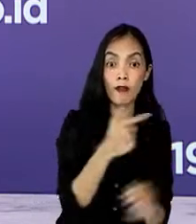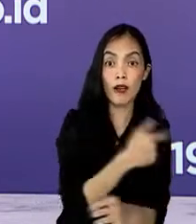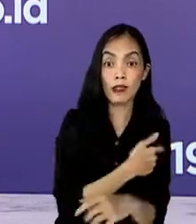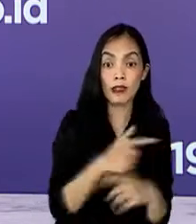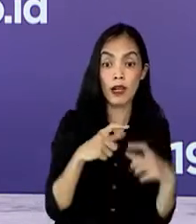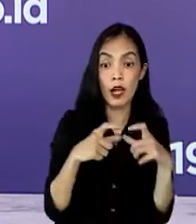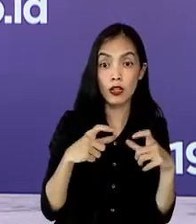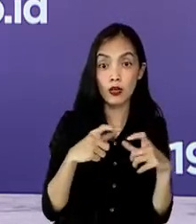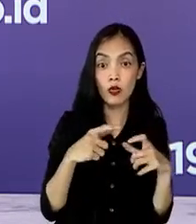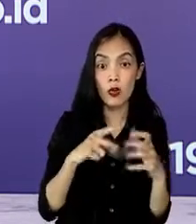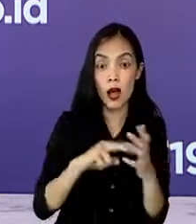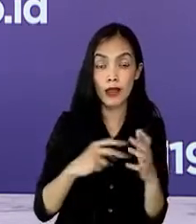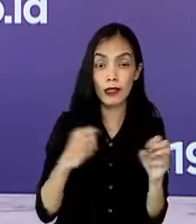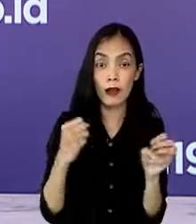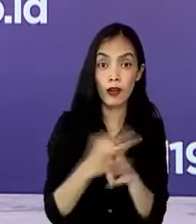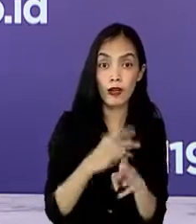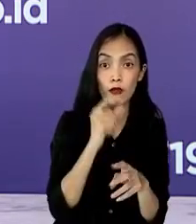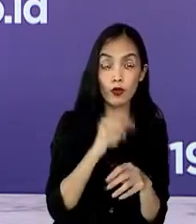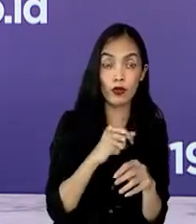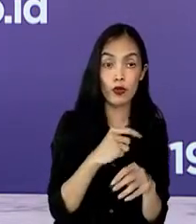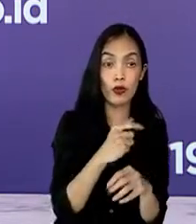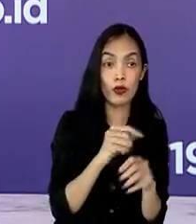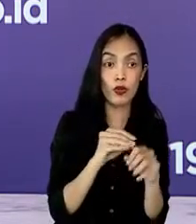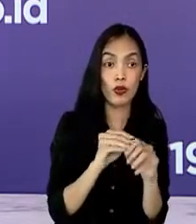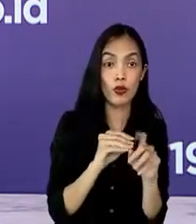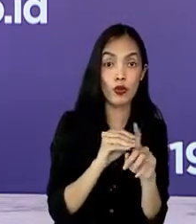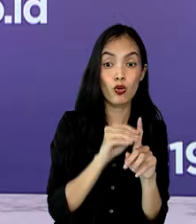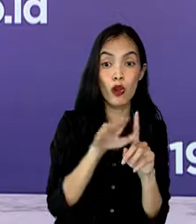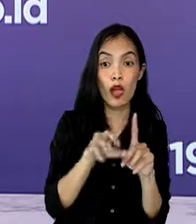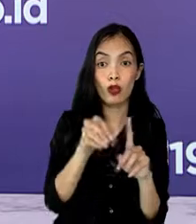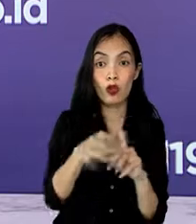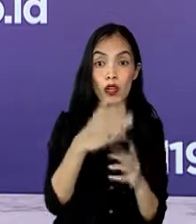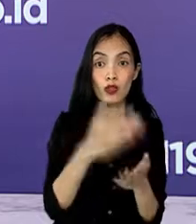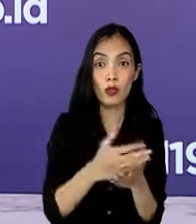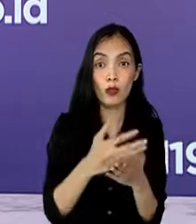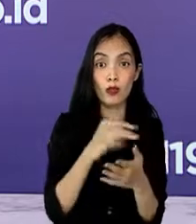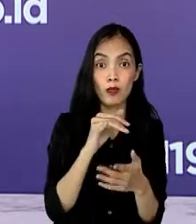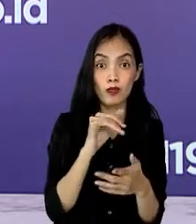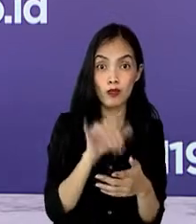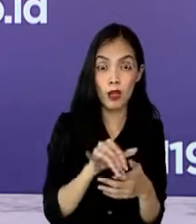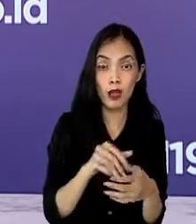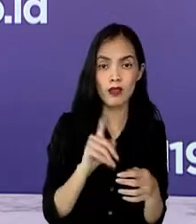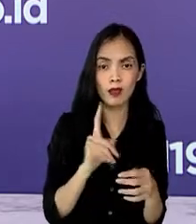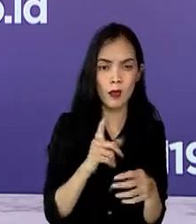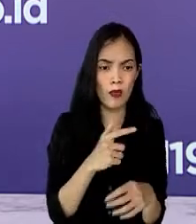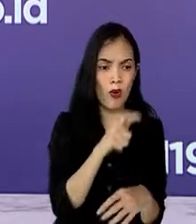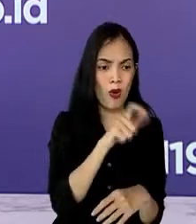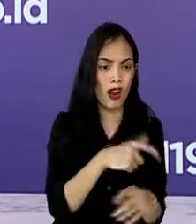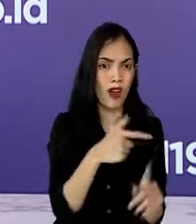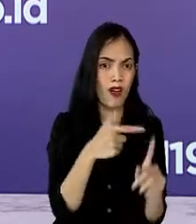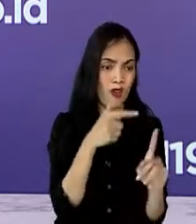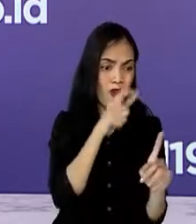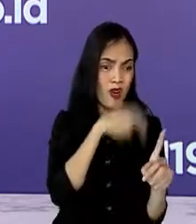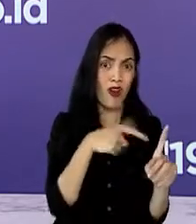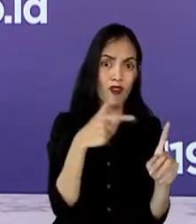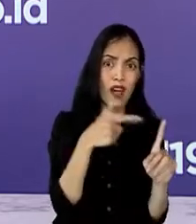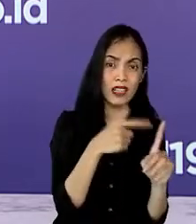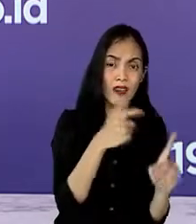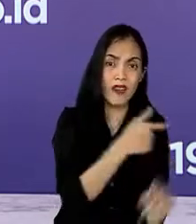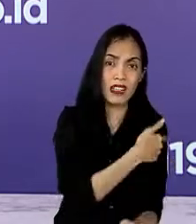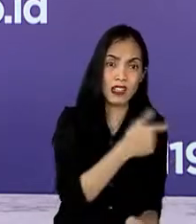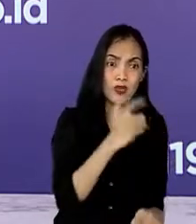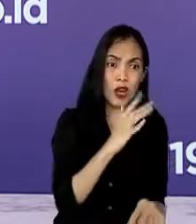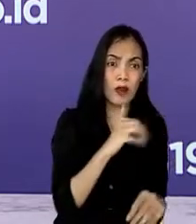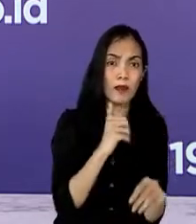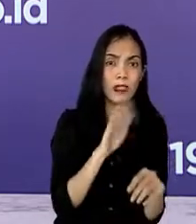ini nantinya tetap efektif menekan penularan mengingat warga yang sudah divaksin lengkap pun masih memiliki potensi terpapar kofit maupun